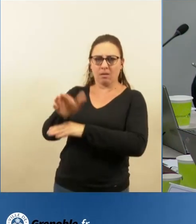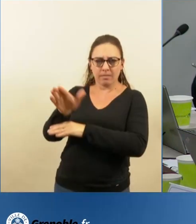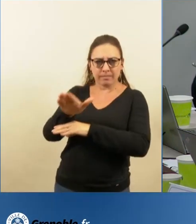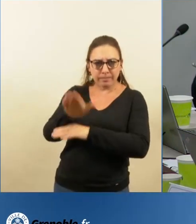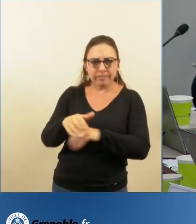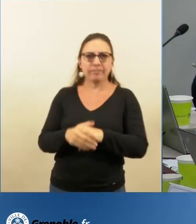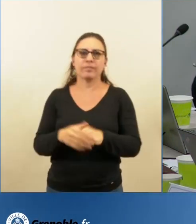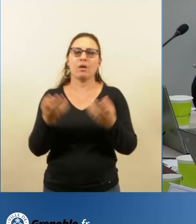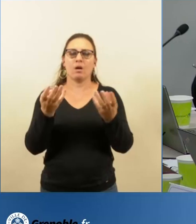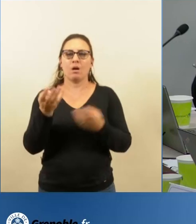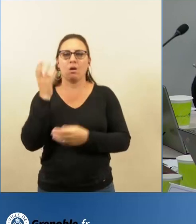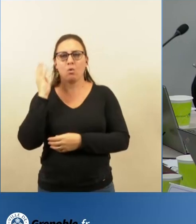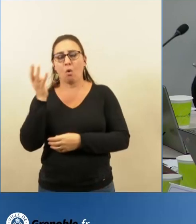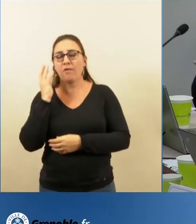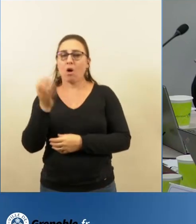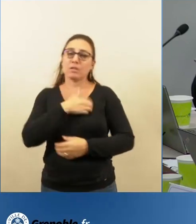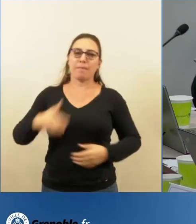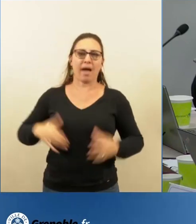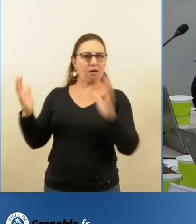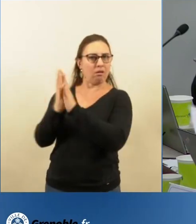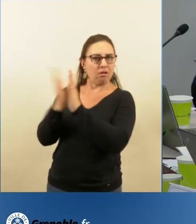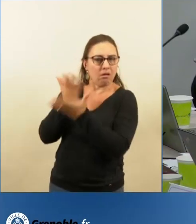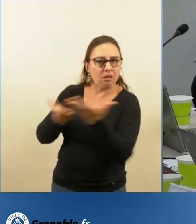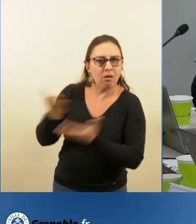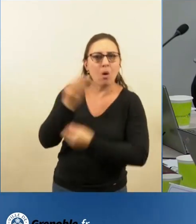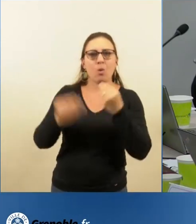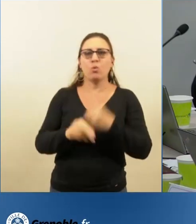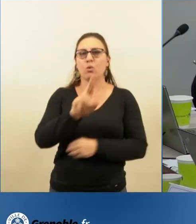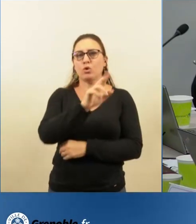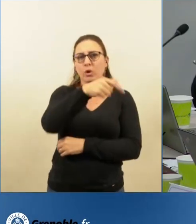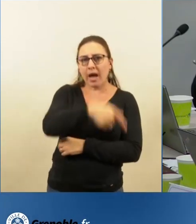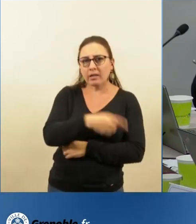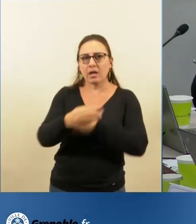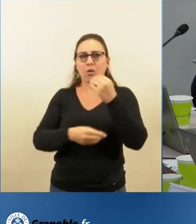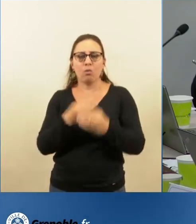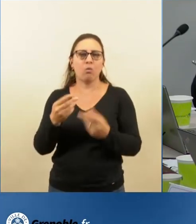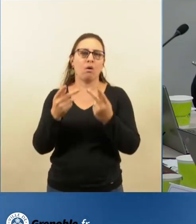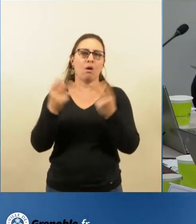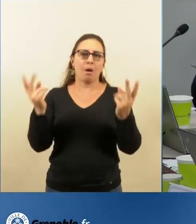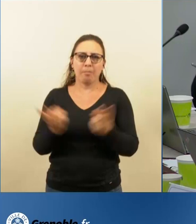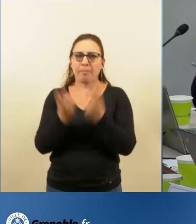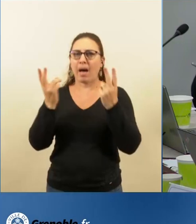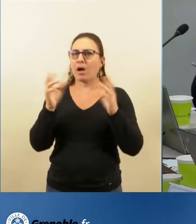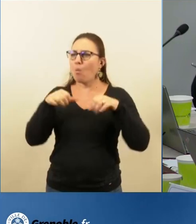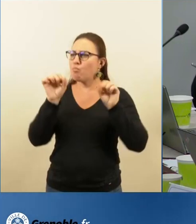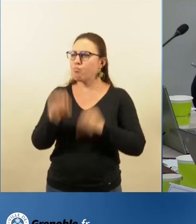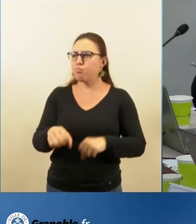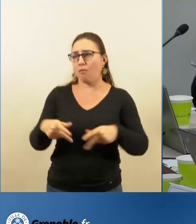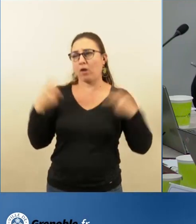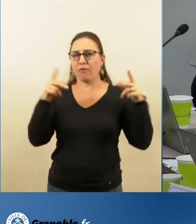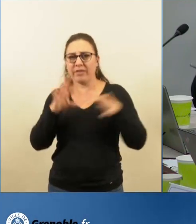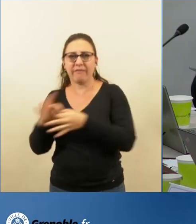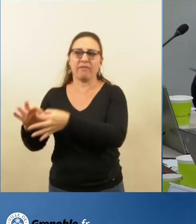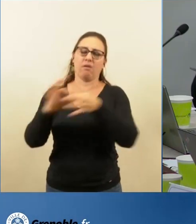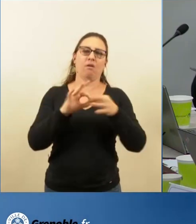conférences des maires des rencontres avec des associations type union de quartiers associations du parc du pouvoir de vivre des rencontres avec les territoires